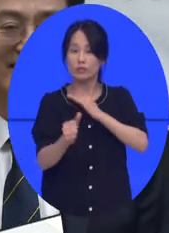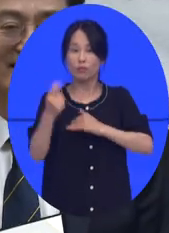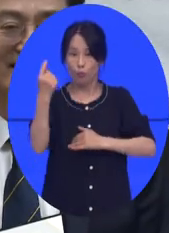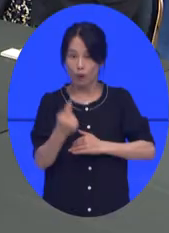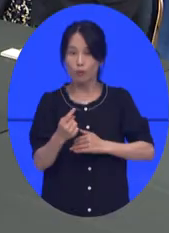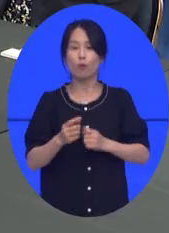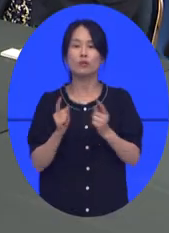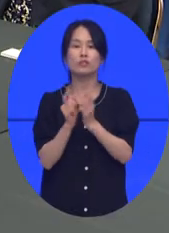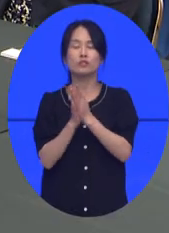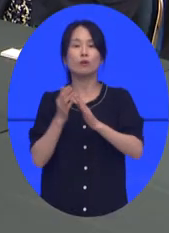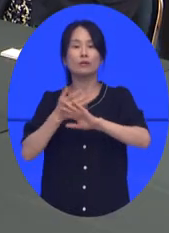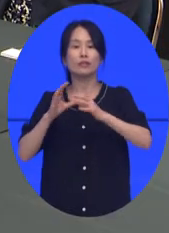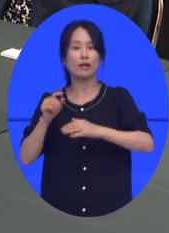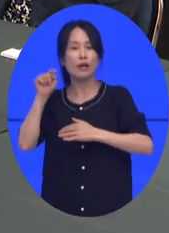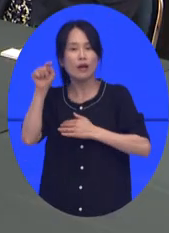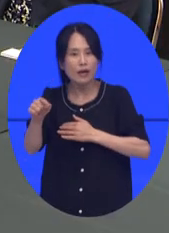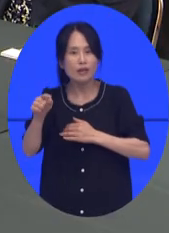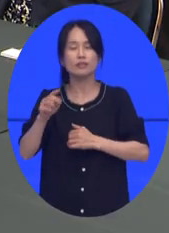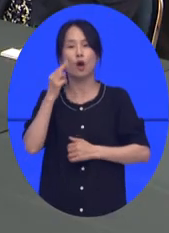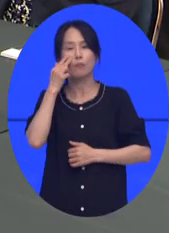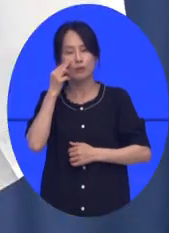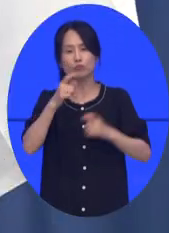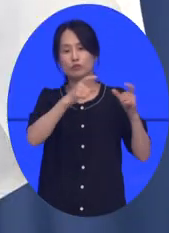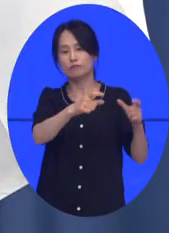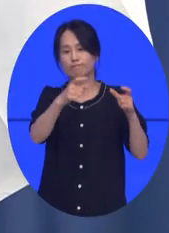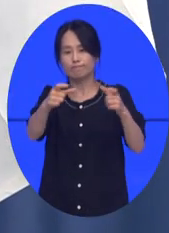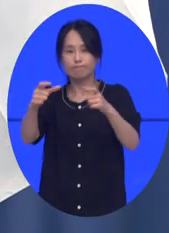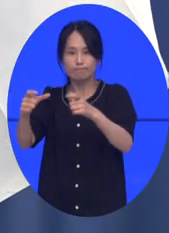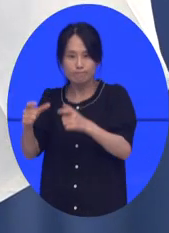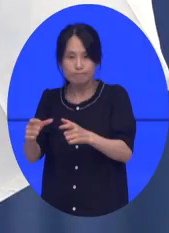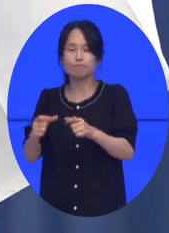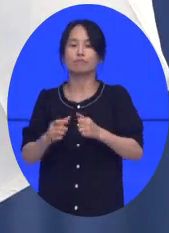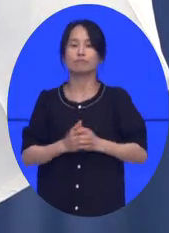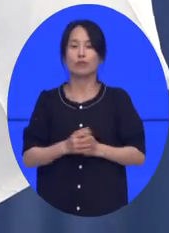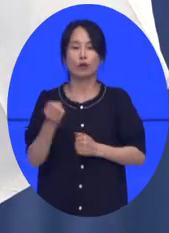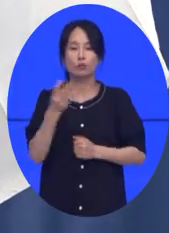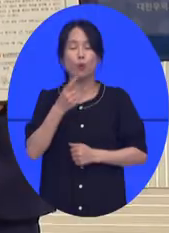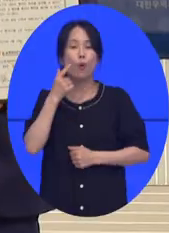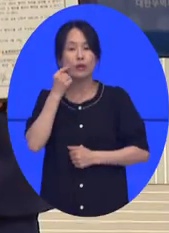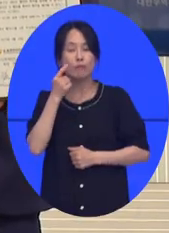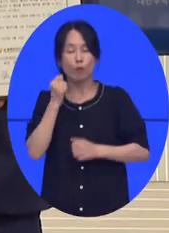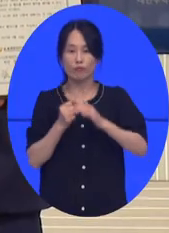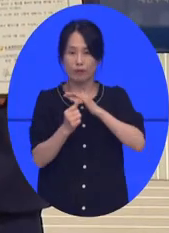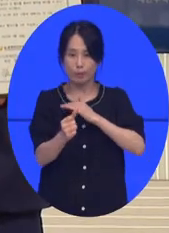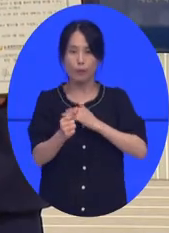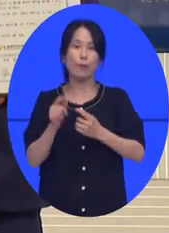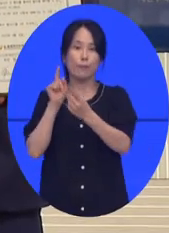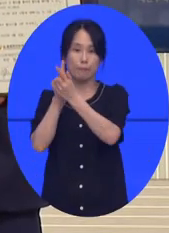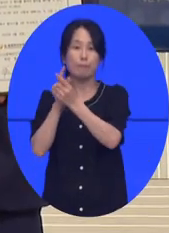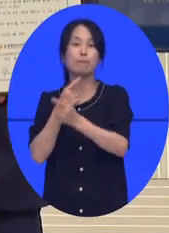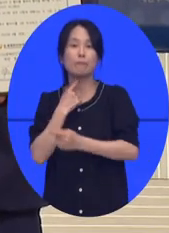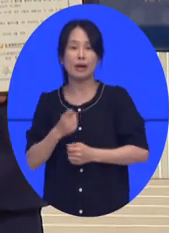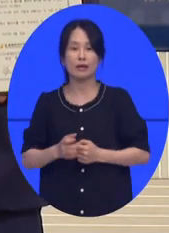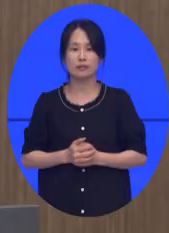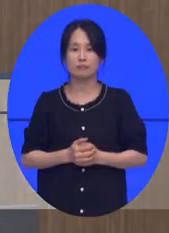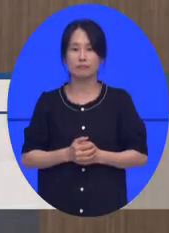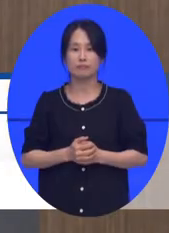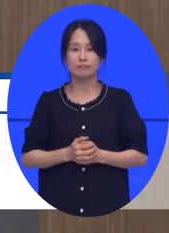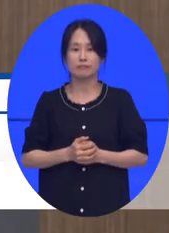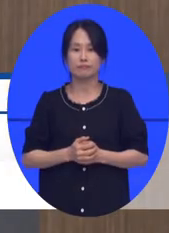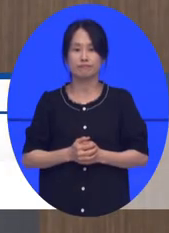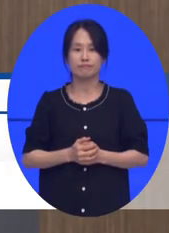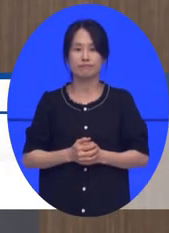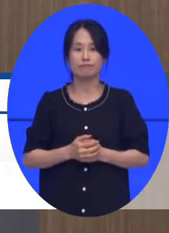나가 미국 미시간 주지사와 버지니아 주지사, 플로리다 주지사, 일본 가나가와 현 지사를 만났습니다. 지난